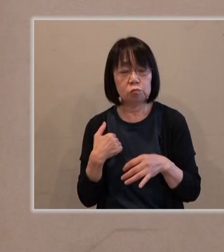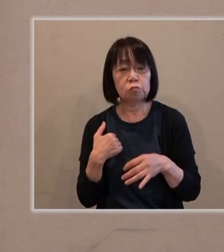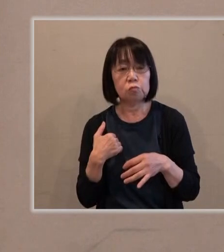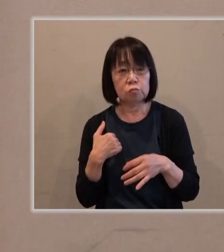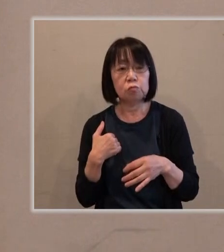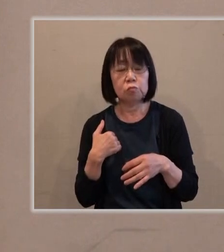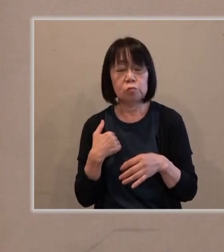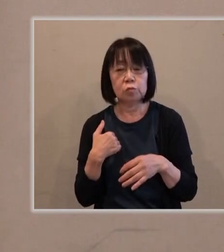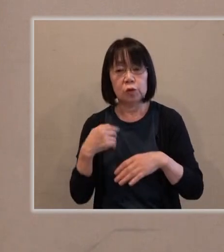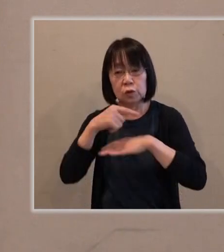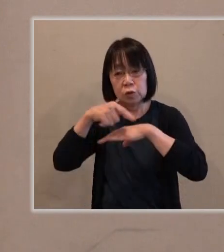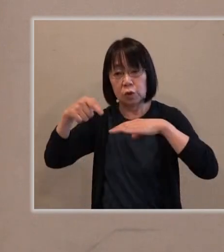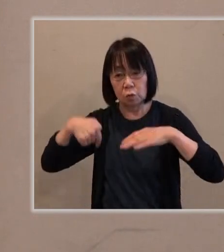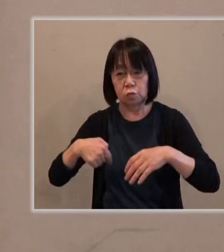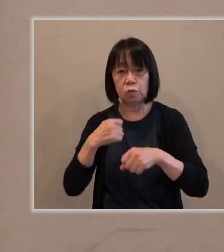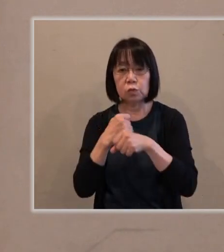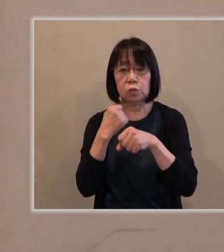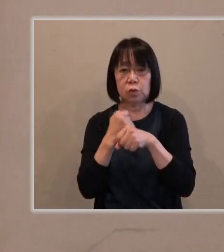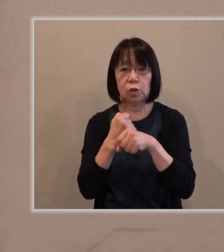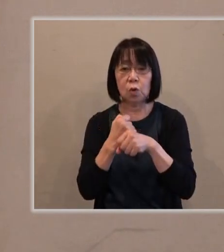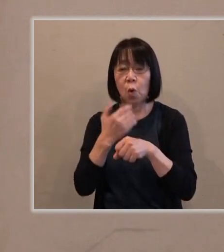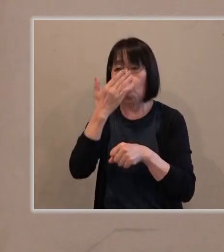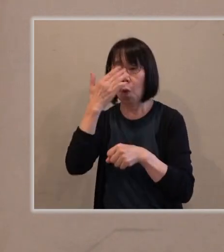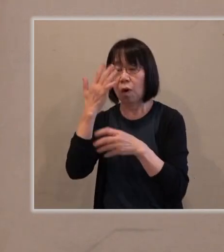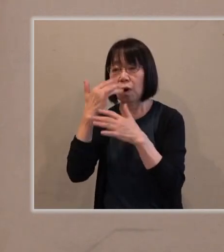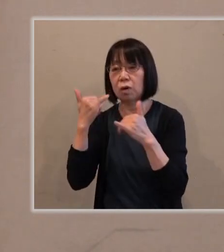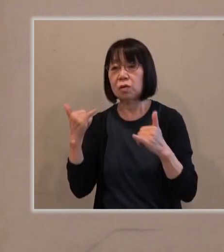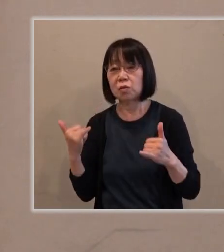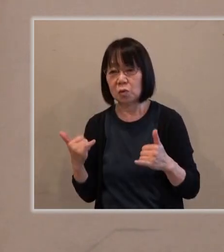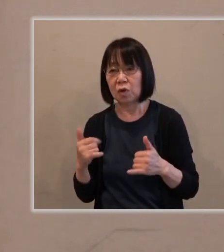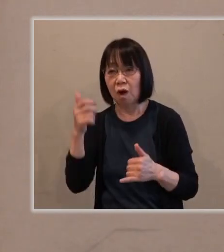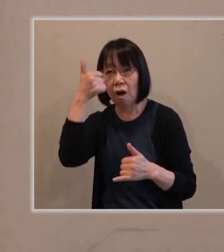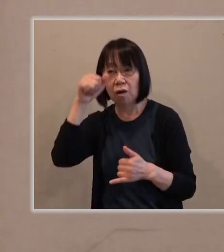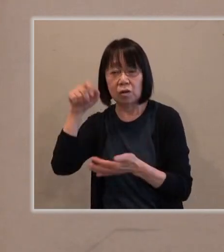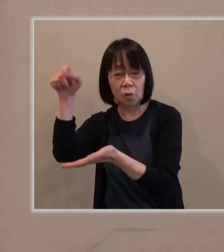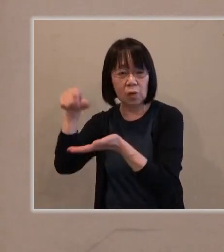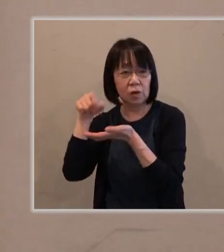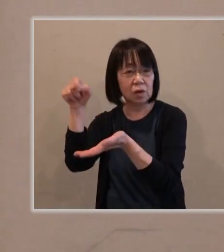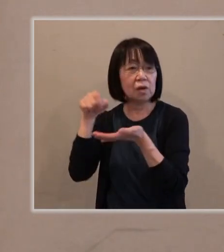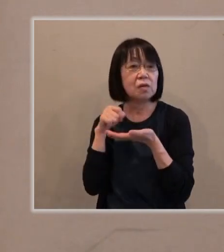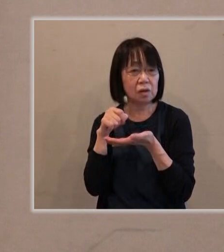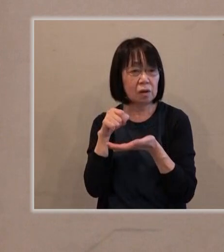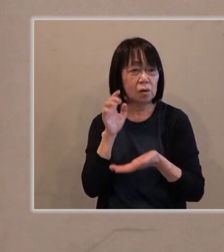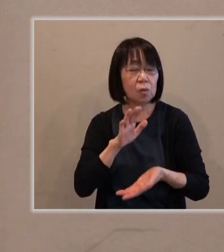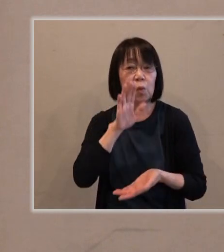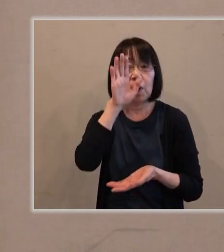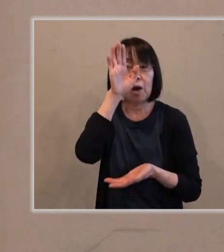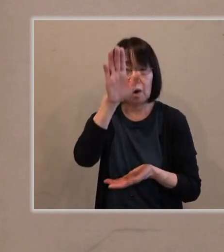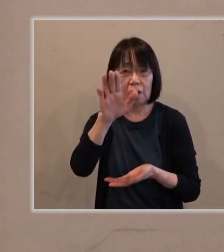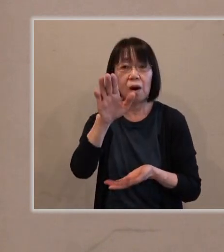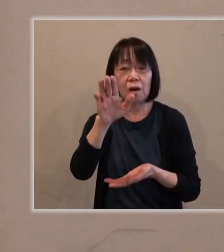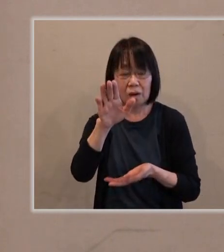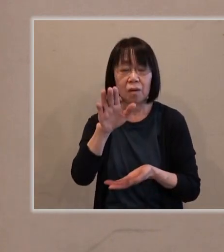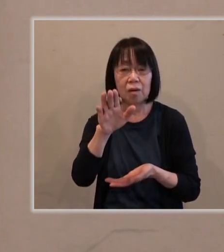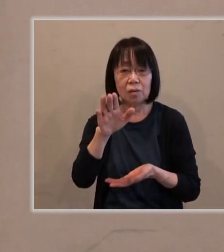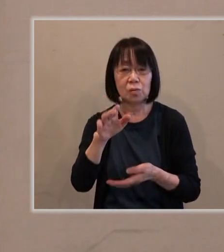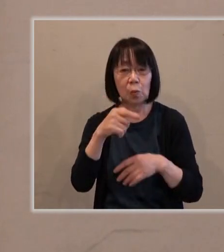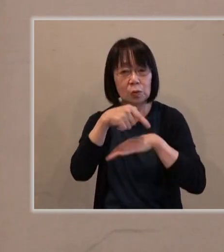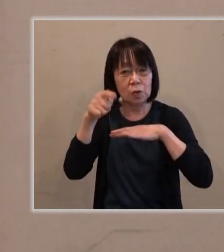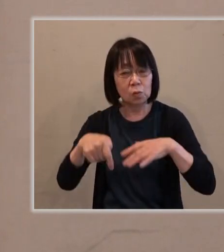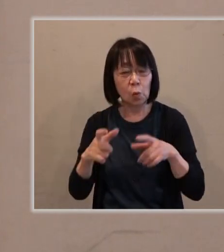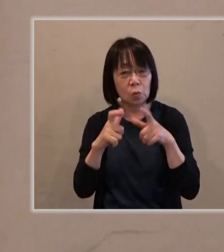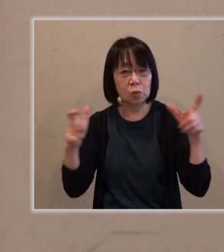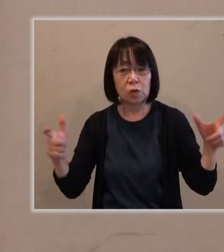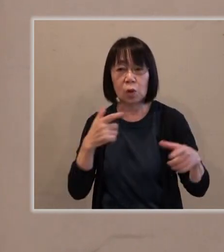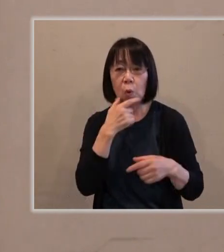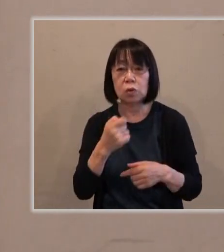なっていうふうに、あの若い方たちにアイデアを出していただいて、これからたくさん増やしてほしいと思いました。 ありがとう